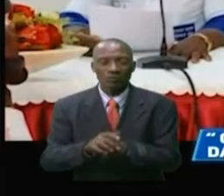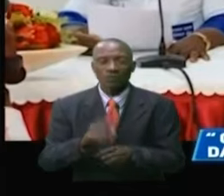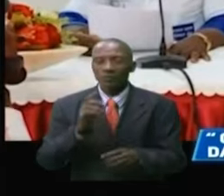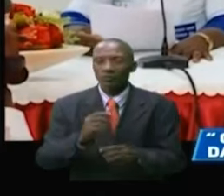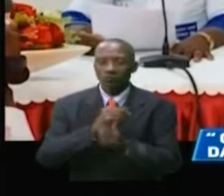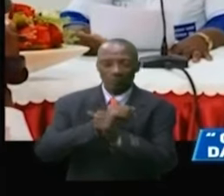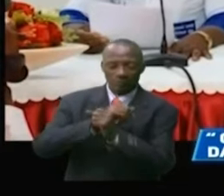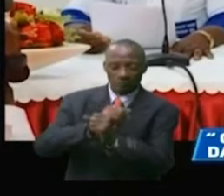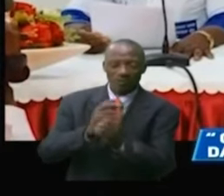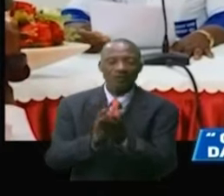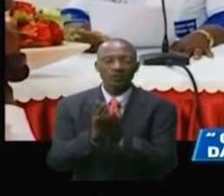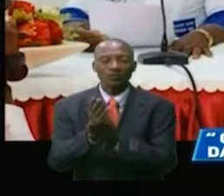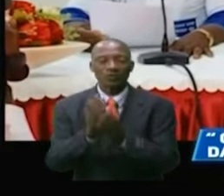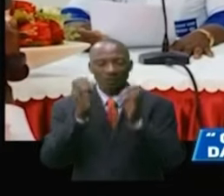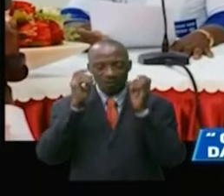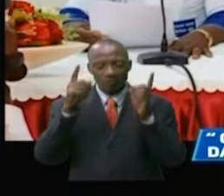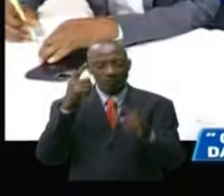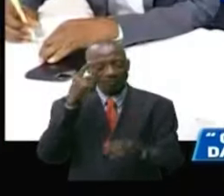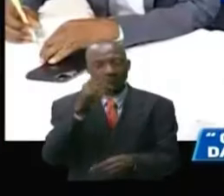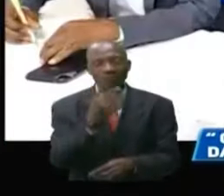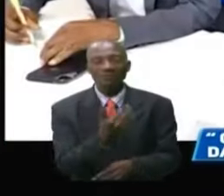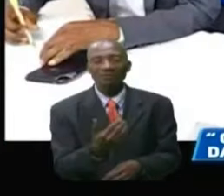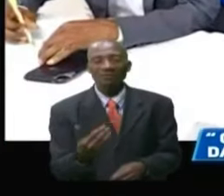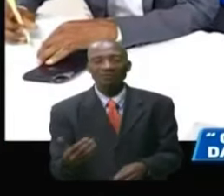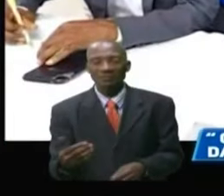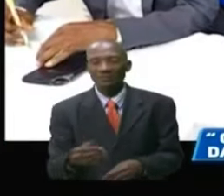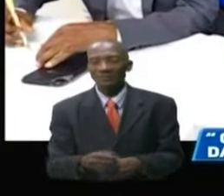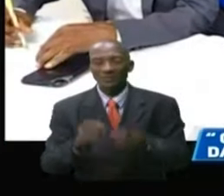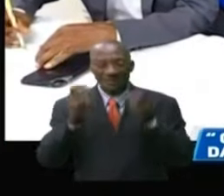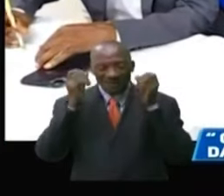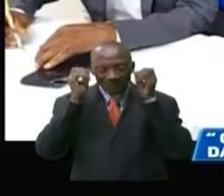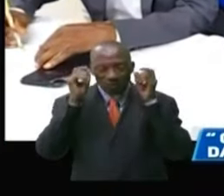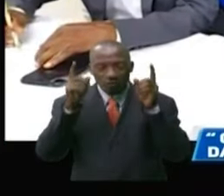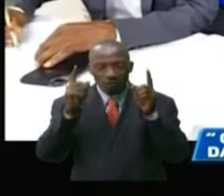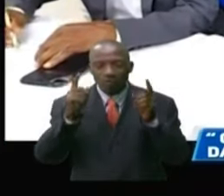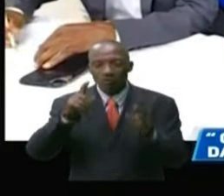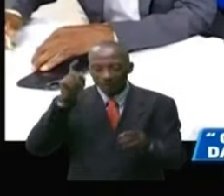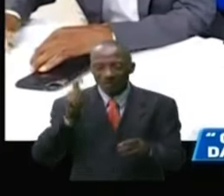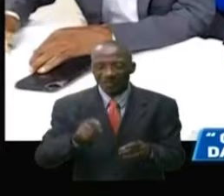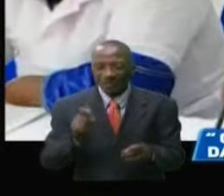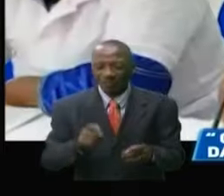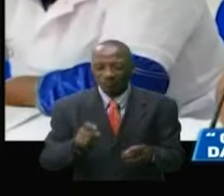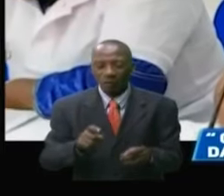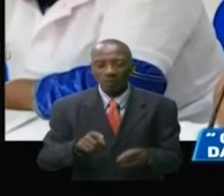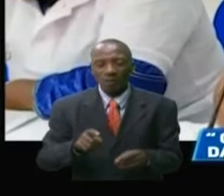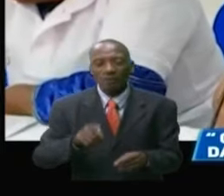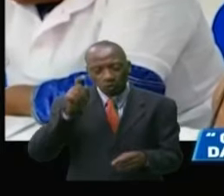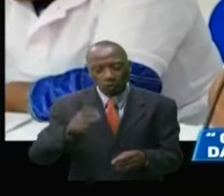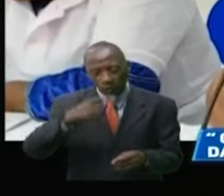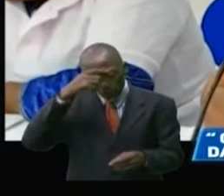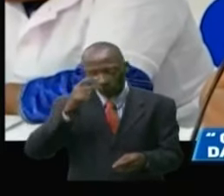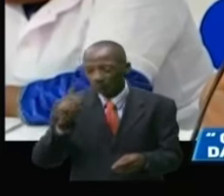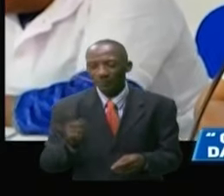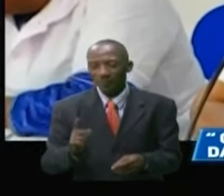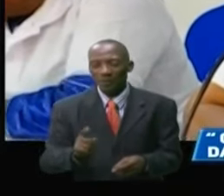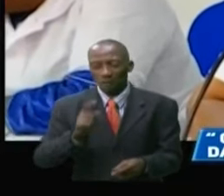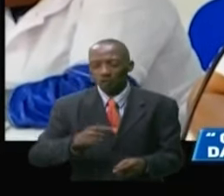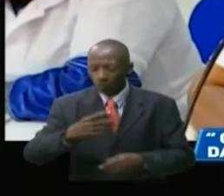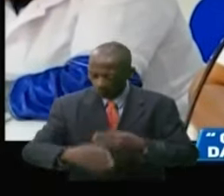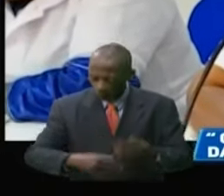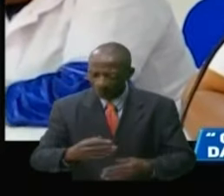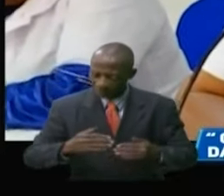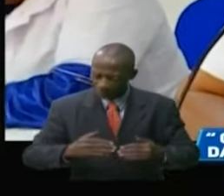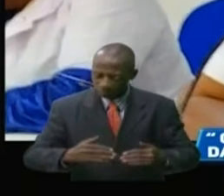droits à l'éducation des enfants. Cependant, l'éducation est un droit qui ne peut jamais souffrir d'application, même en temps de